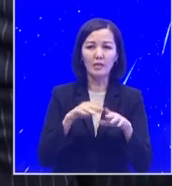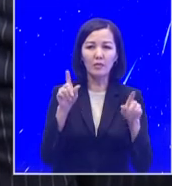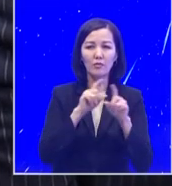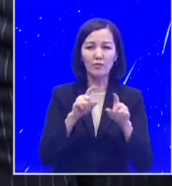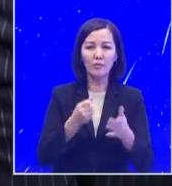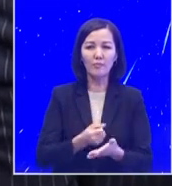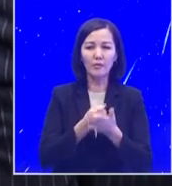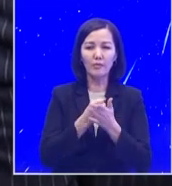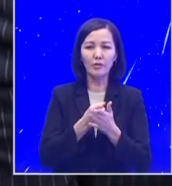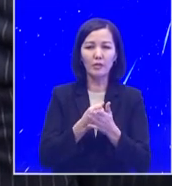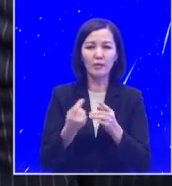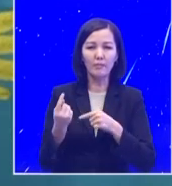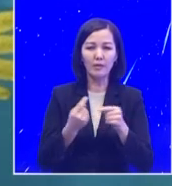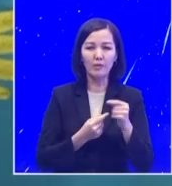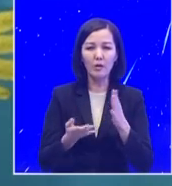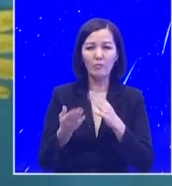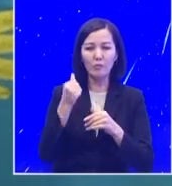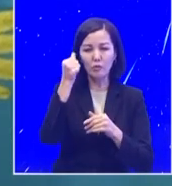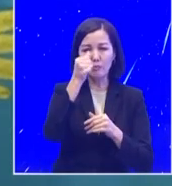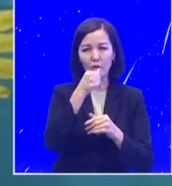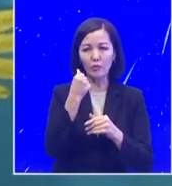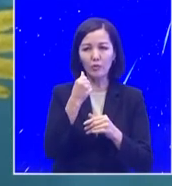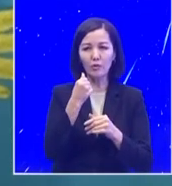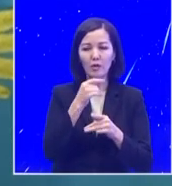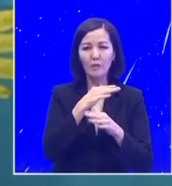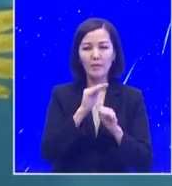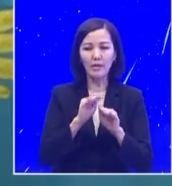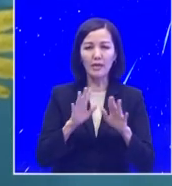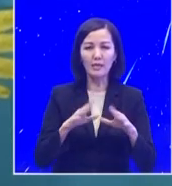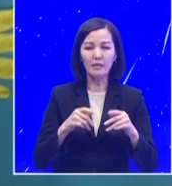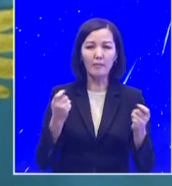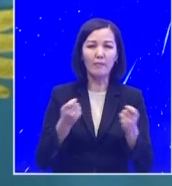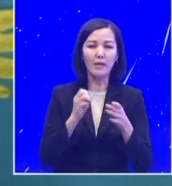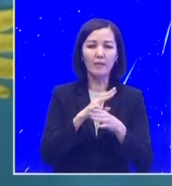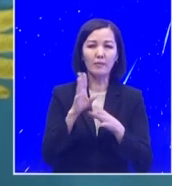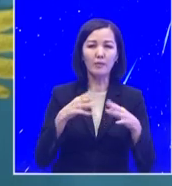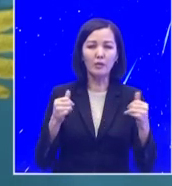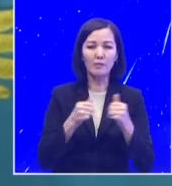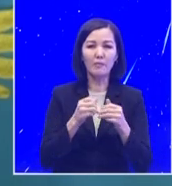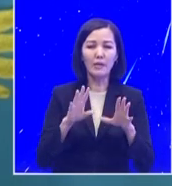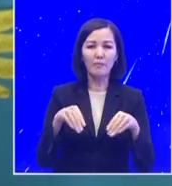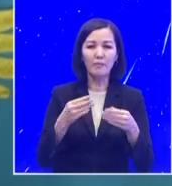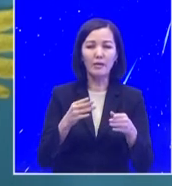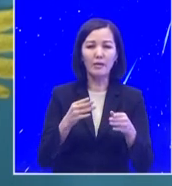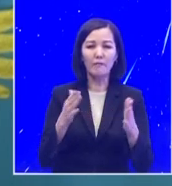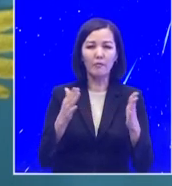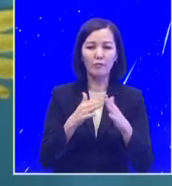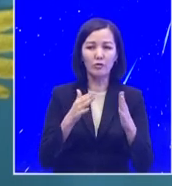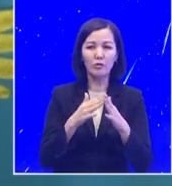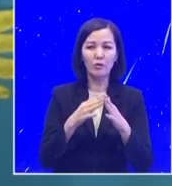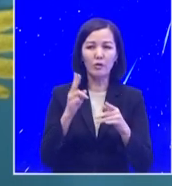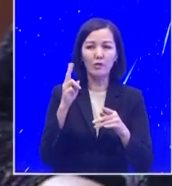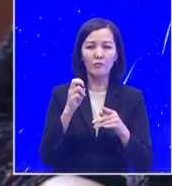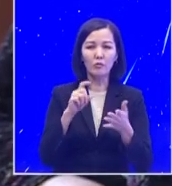поддержке предпринимателей только в прошлом году многодетным и малообеспеченным семьям были вручены ключи от